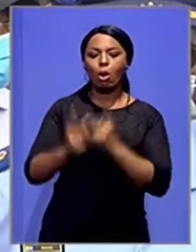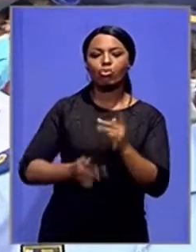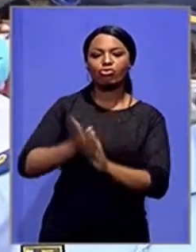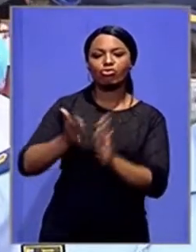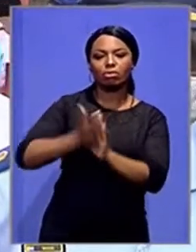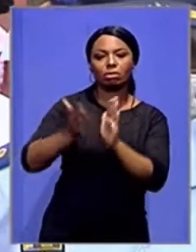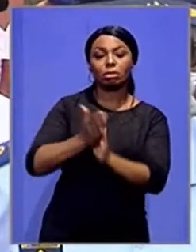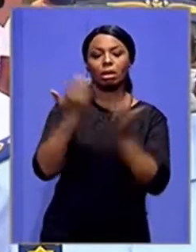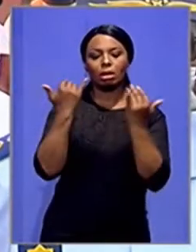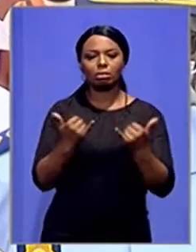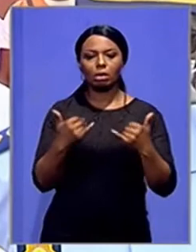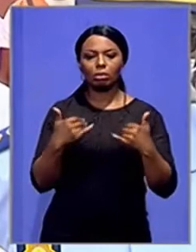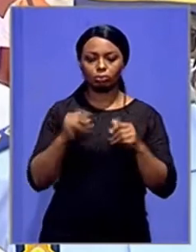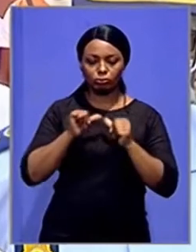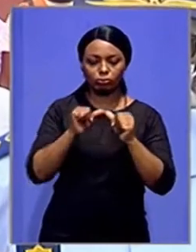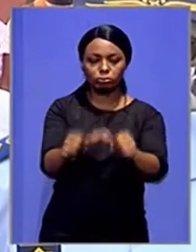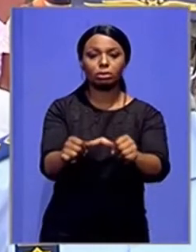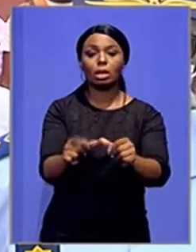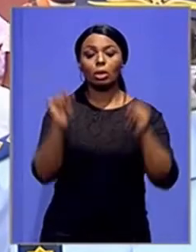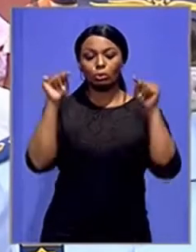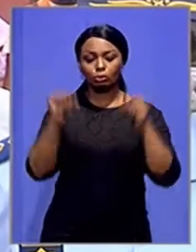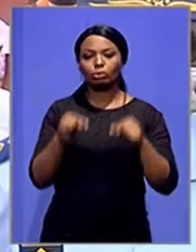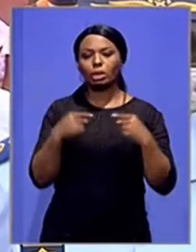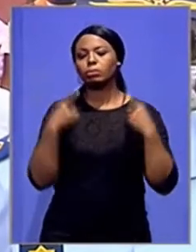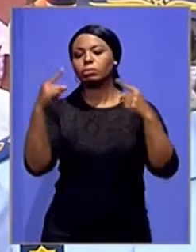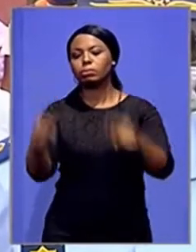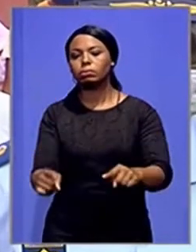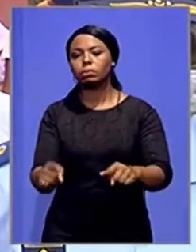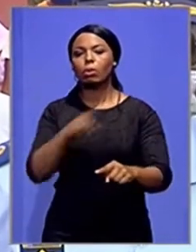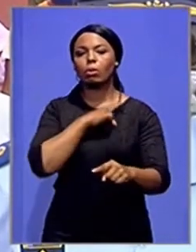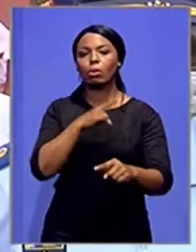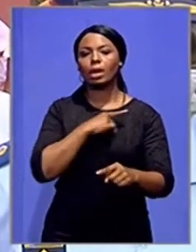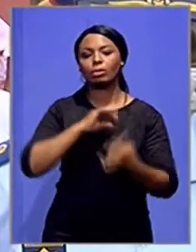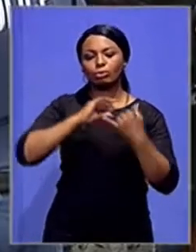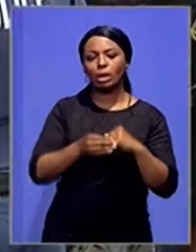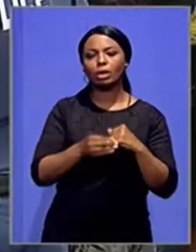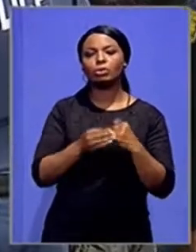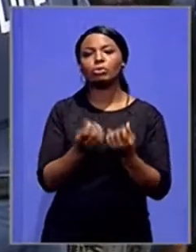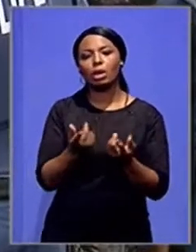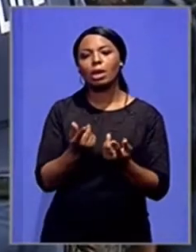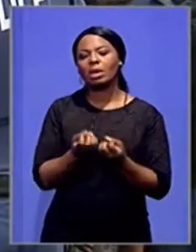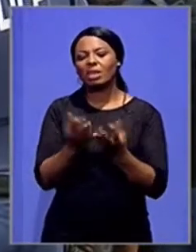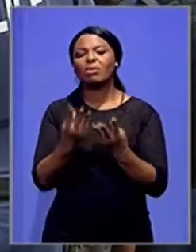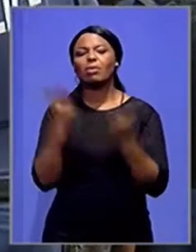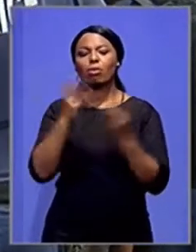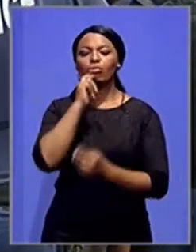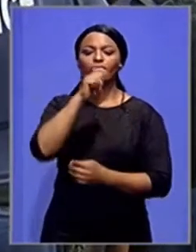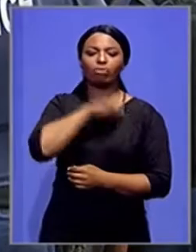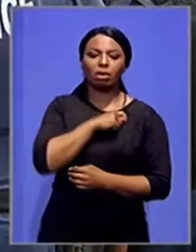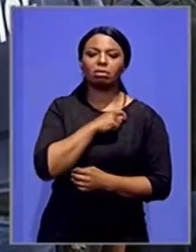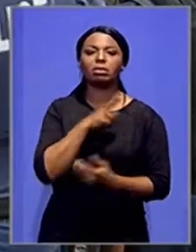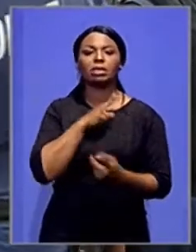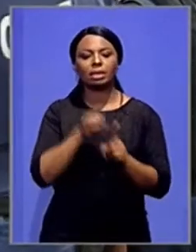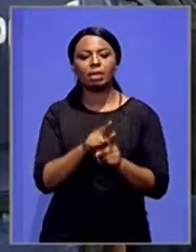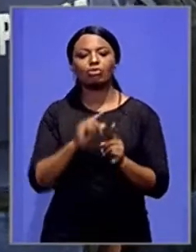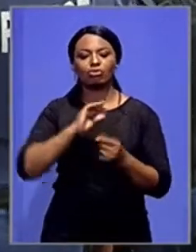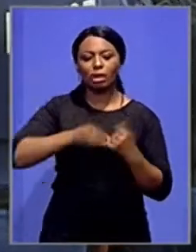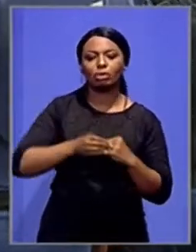is today we are here to also restore and bring the confidence of the people. Baahi mona ba re ba dula ba tshuhile ka mehla le